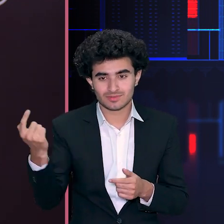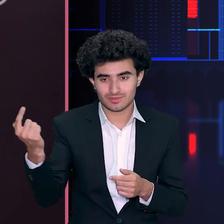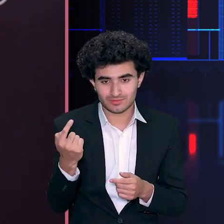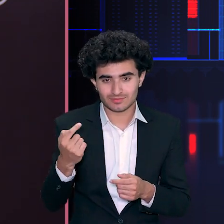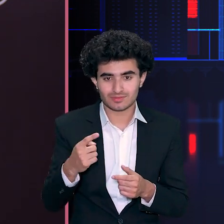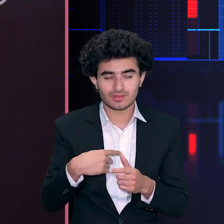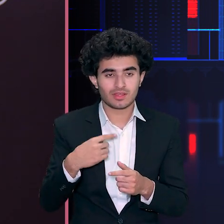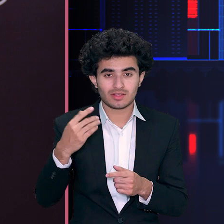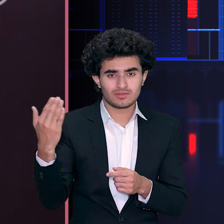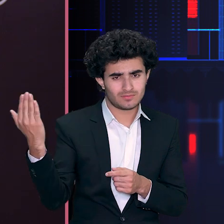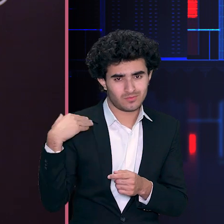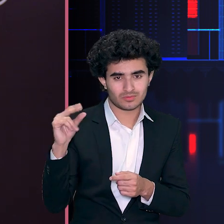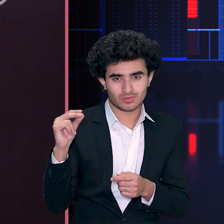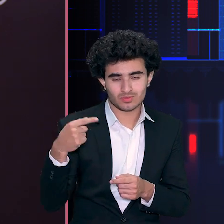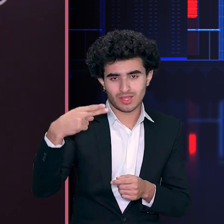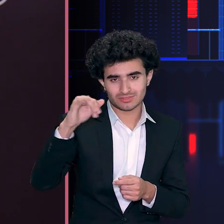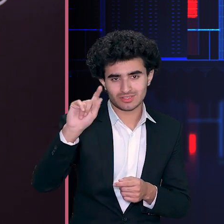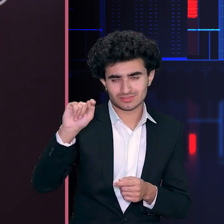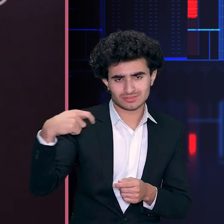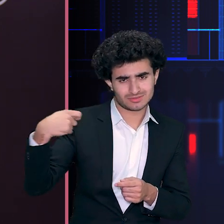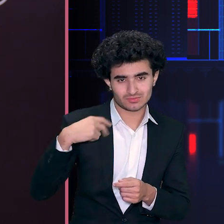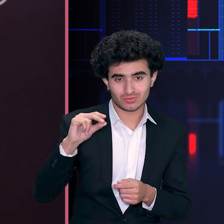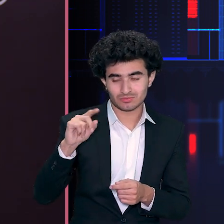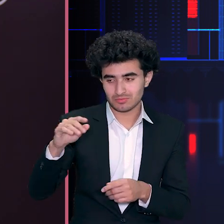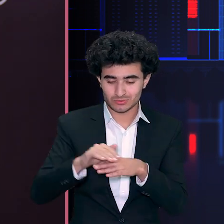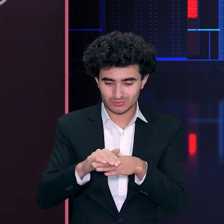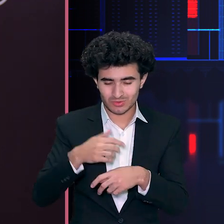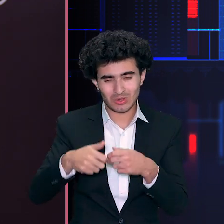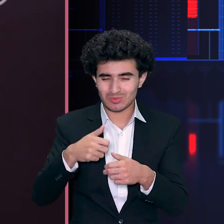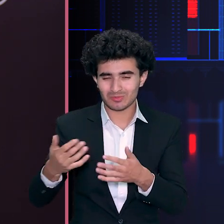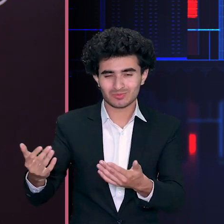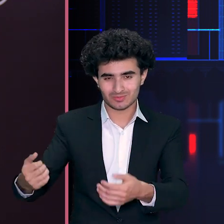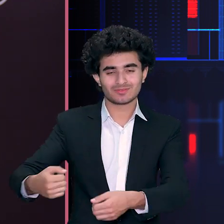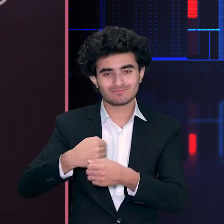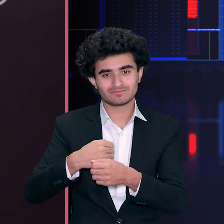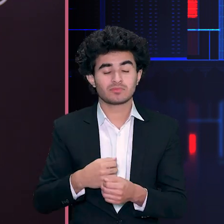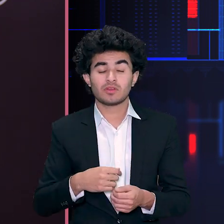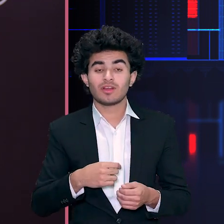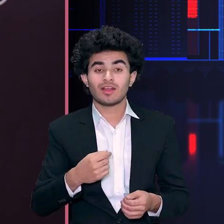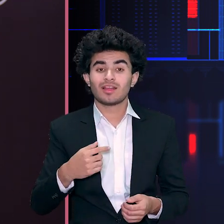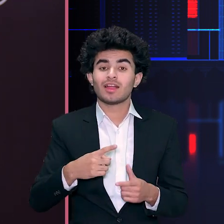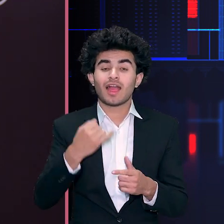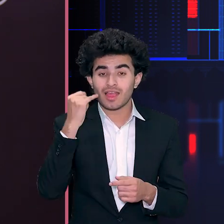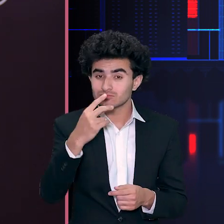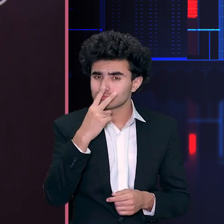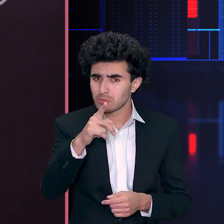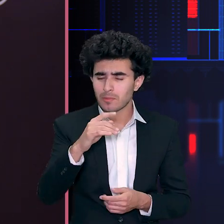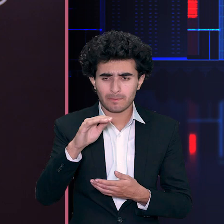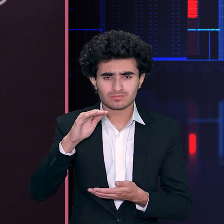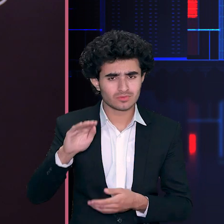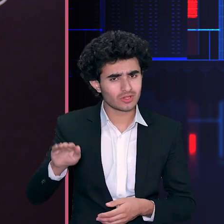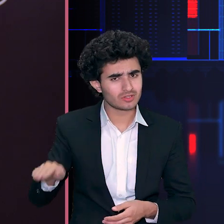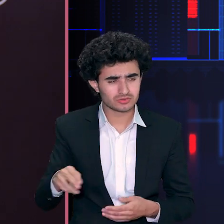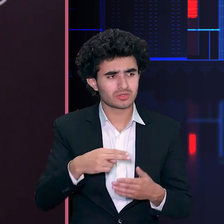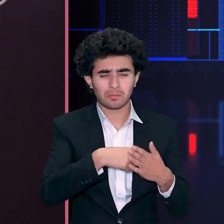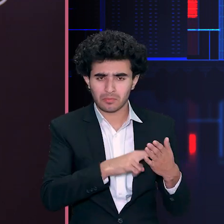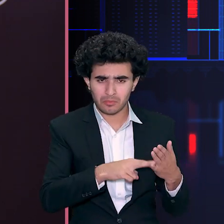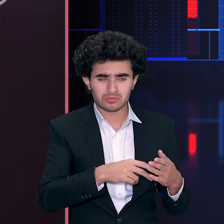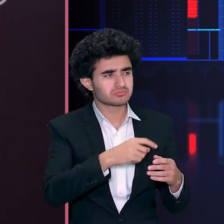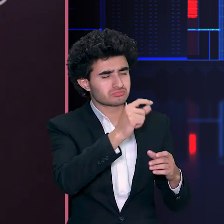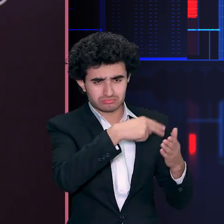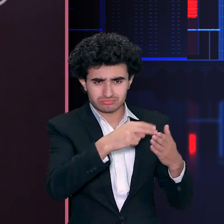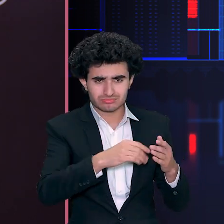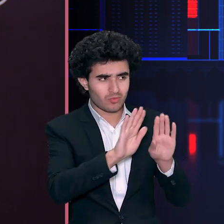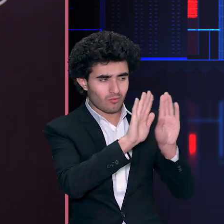وہ پینٹ کریں، کیونکہ بینگ اے آرٹسٹ یہ تو ایک سویلائزڈ قوم کی نشانی ہے کہ اس کے اندر آرٹسٹ اور رائٹر